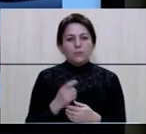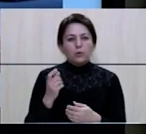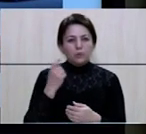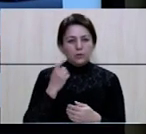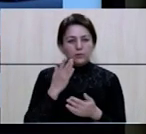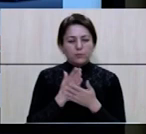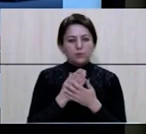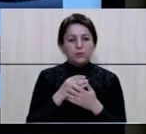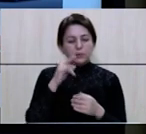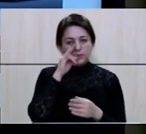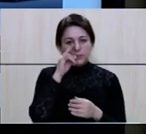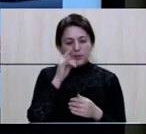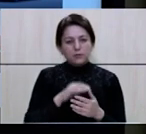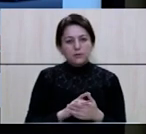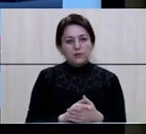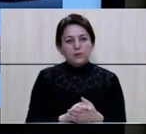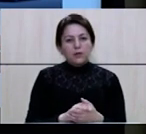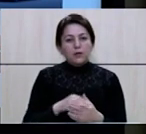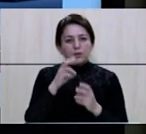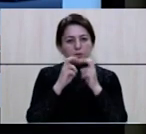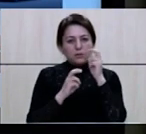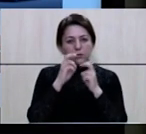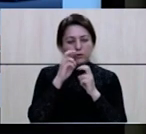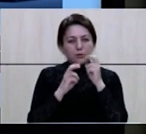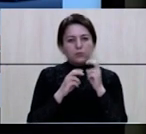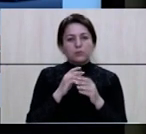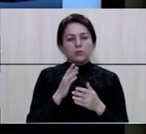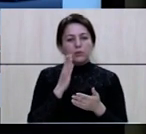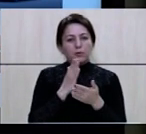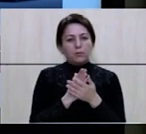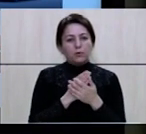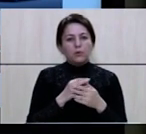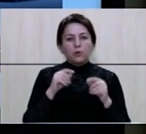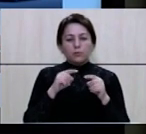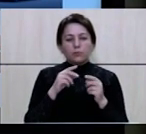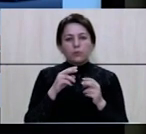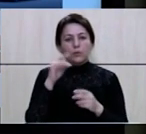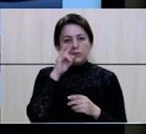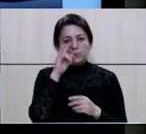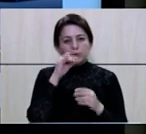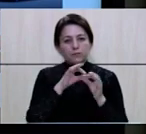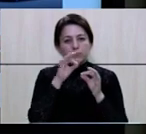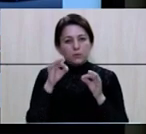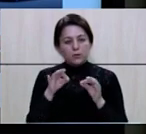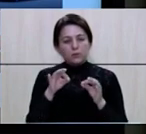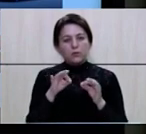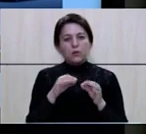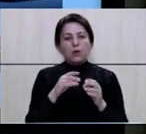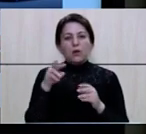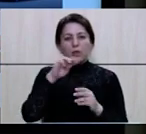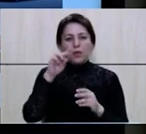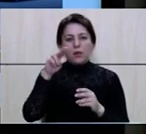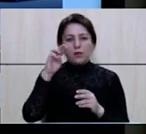Samarqand sanoat korxonalari. Aynan Samarqand viloyatida yalpi